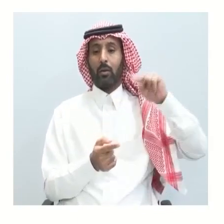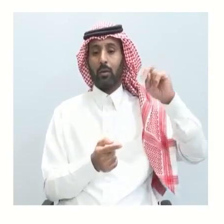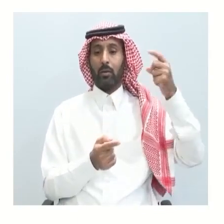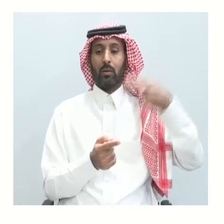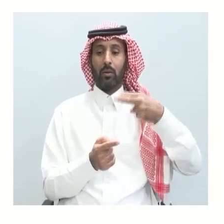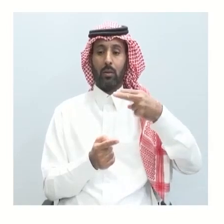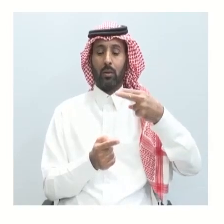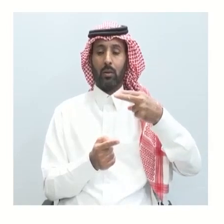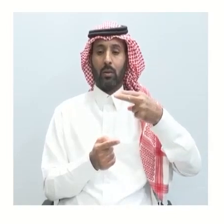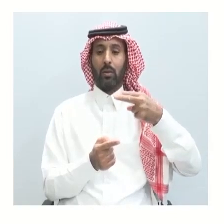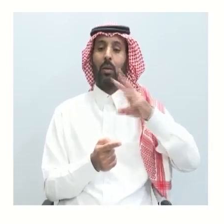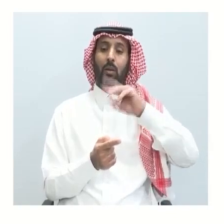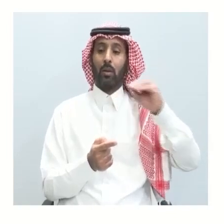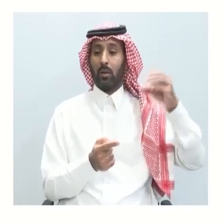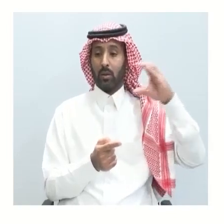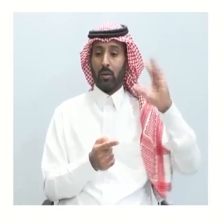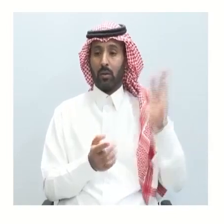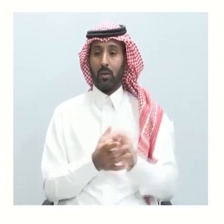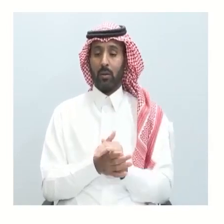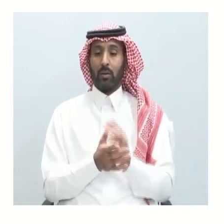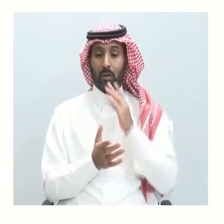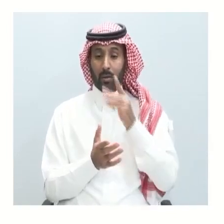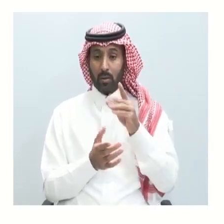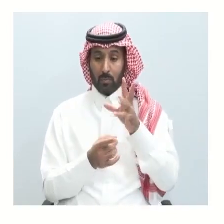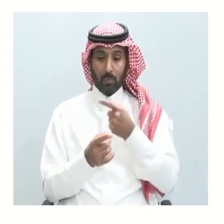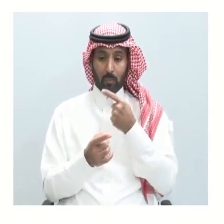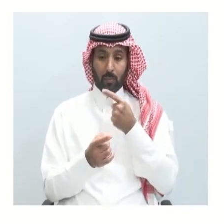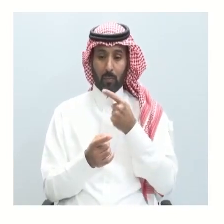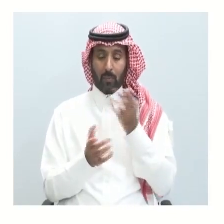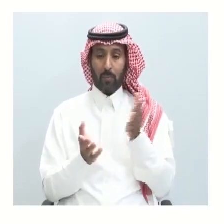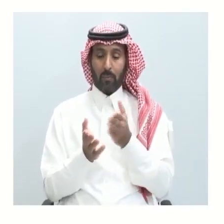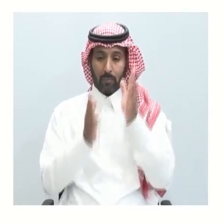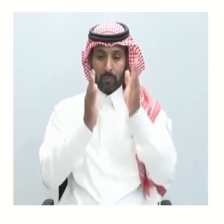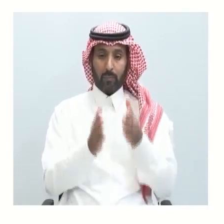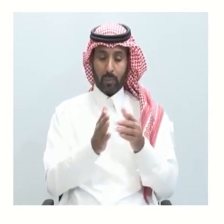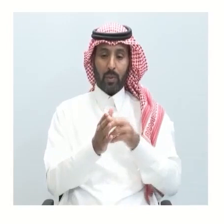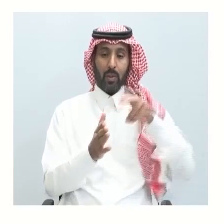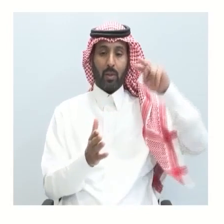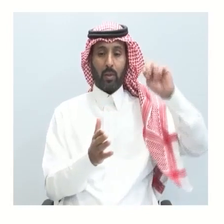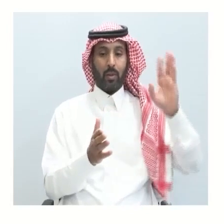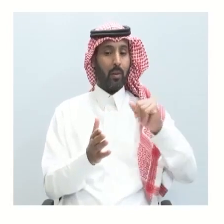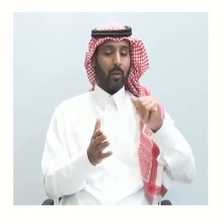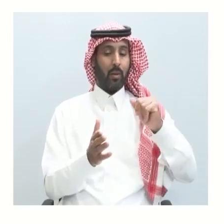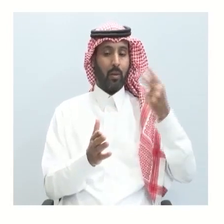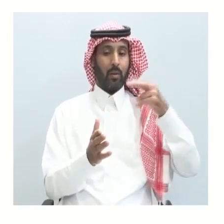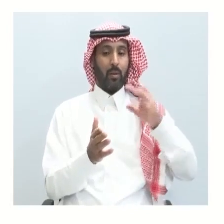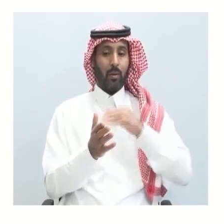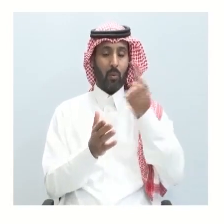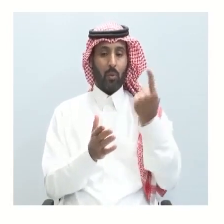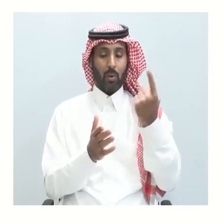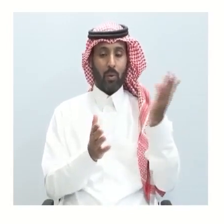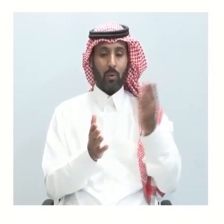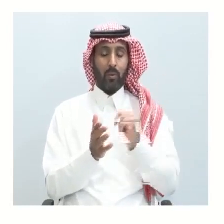تركيز المادة C. هل لديها معاملات؟ بالنسبة لي النيتروجين لم يكتب، إذن هو